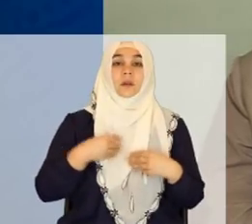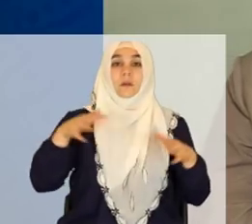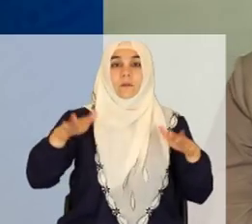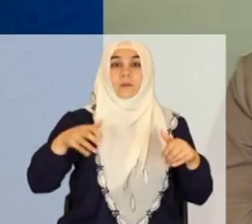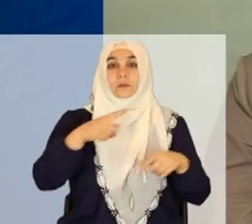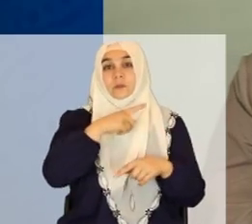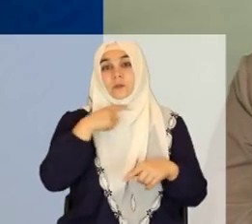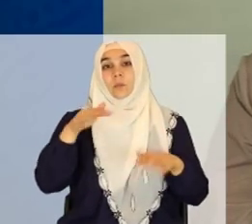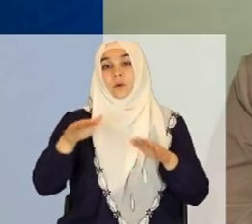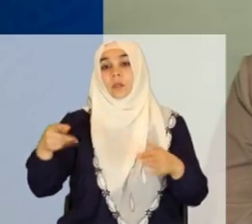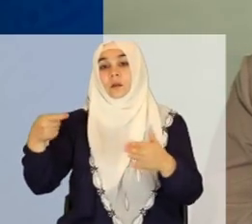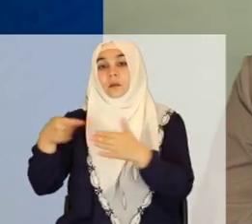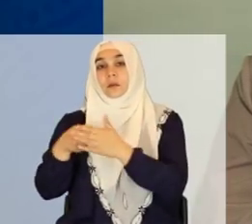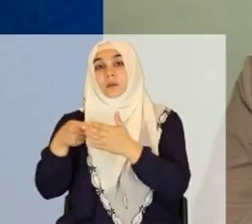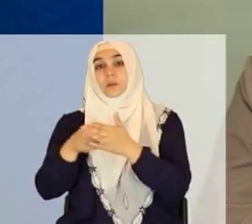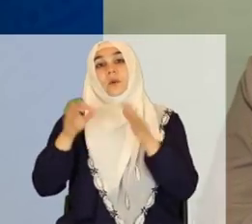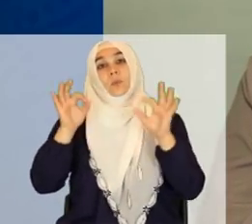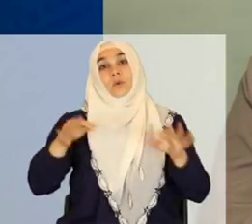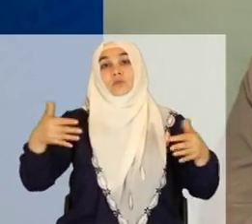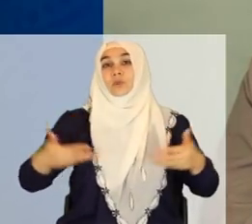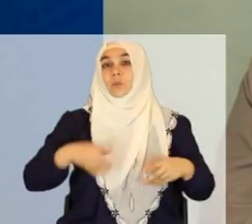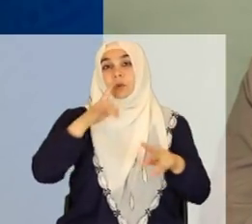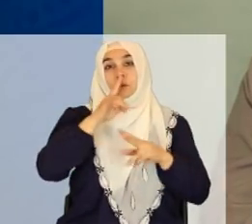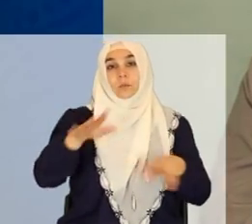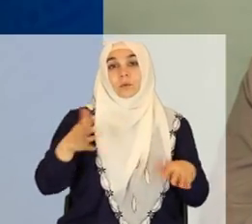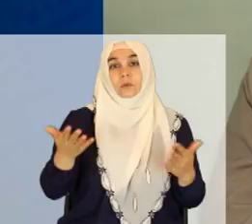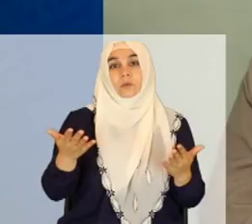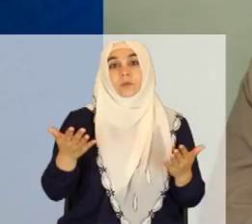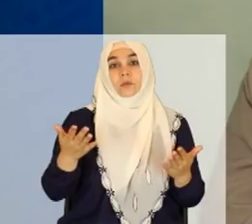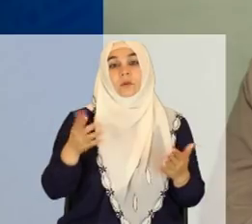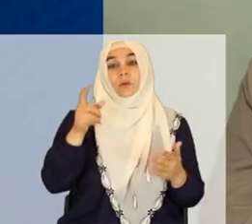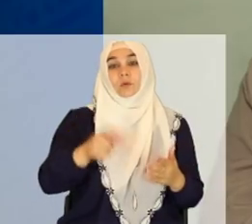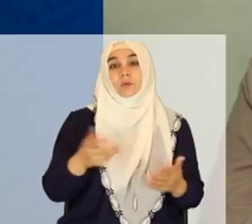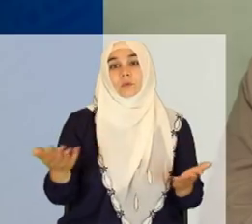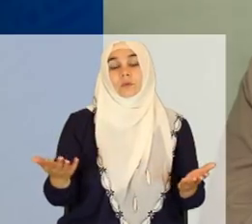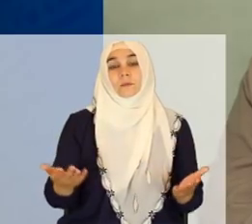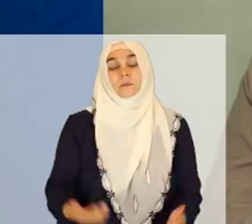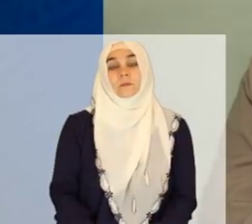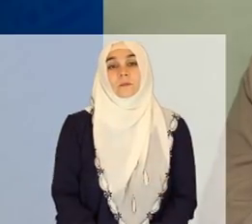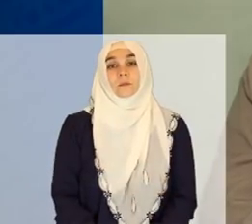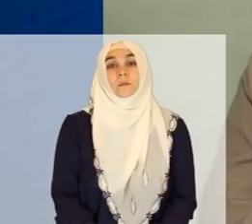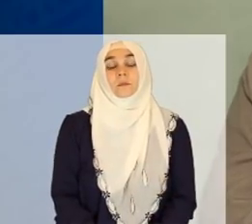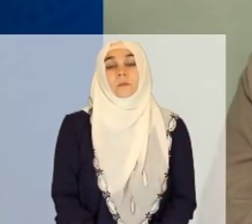İtini soyup ballarına yeğizi yaptı. Bunu yiyse şamallamasa kendi adamlardır yazdı.